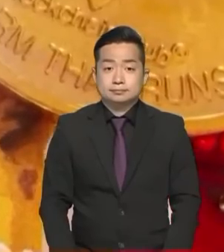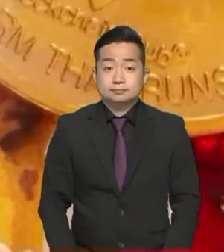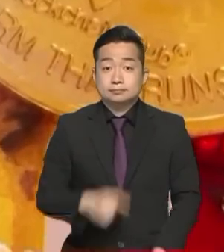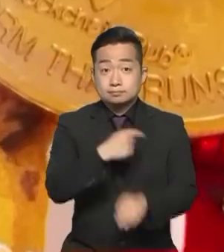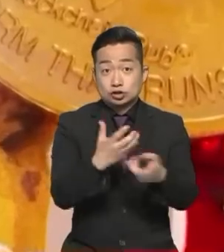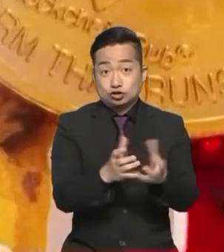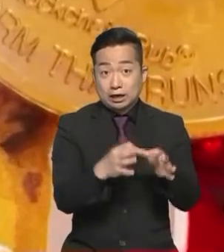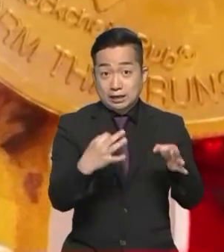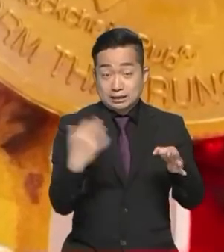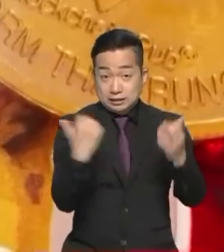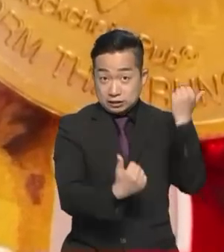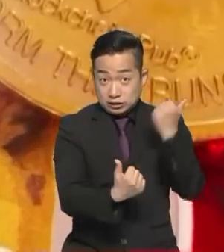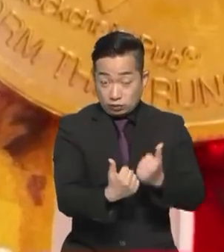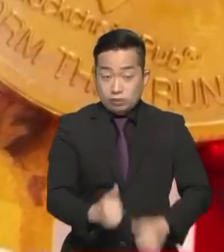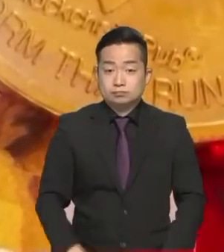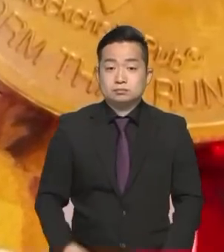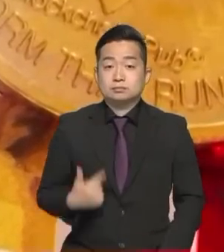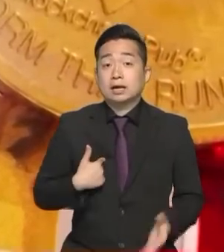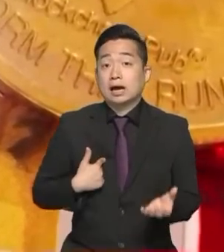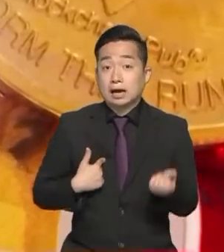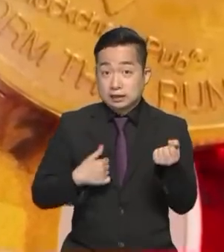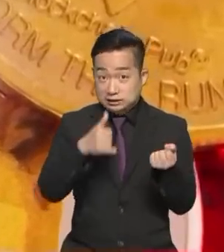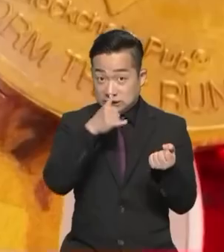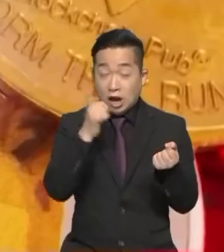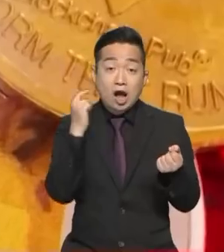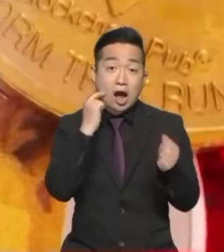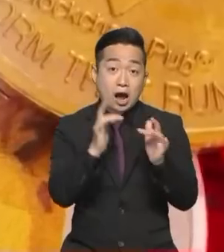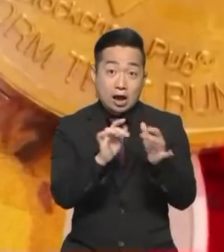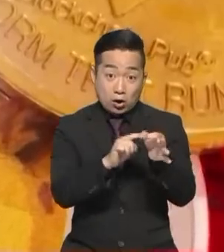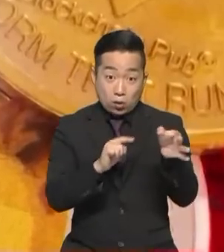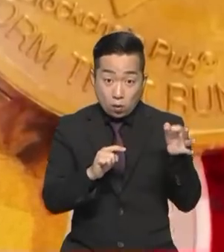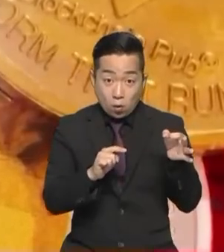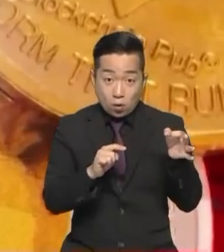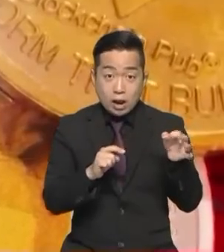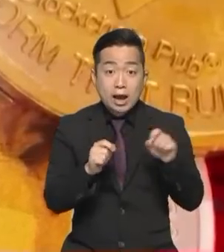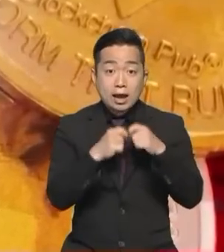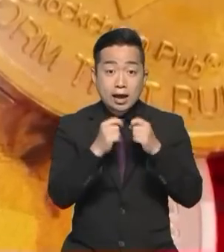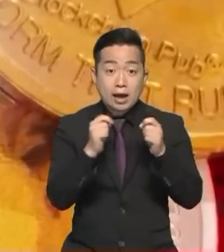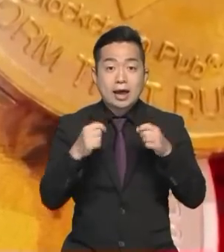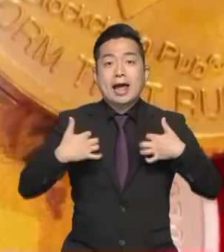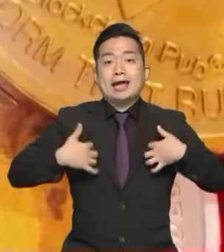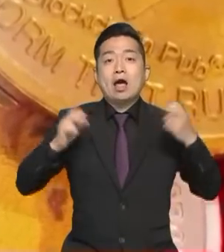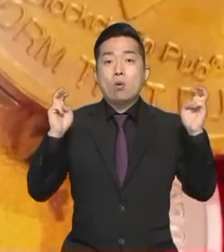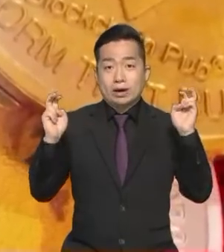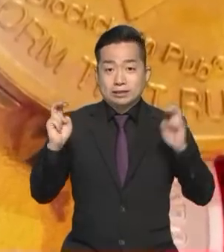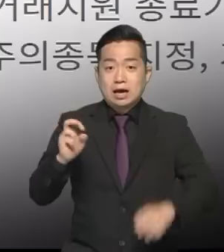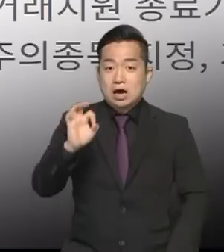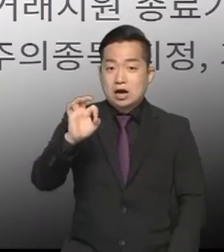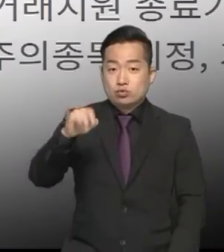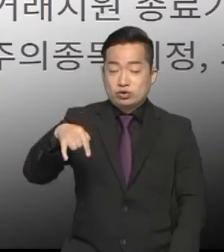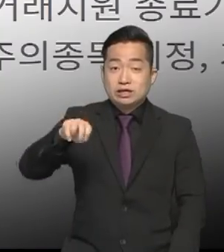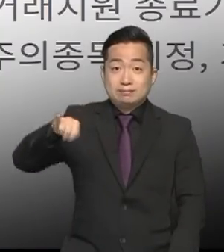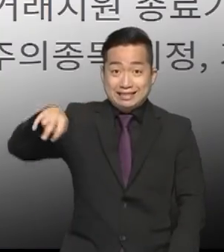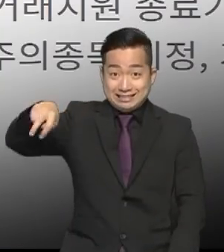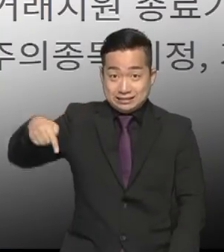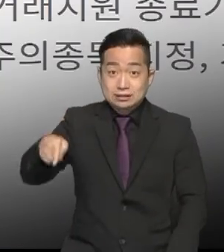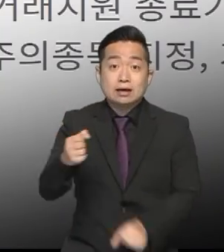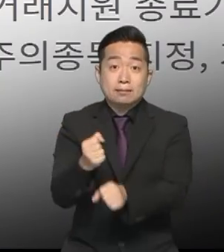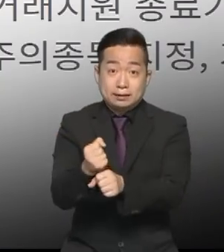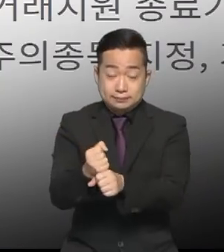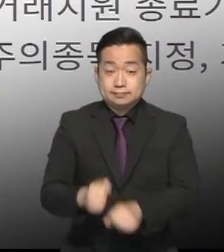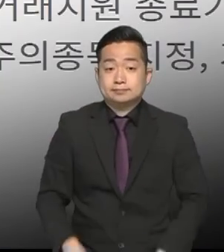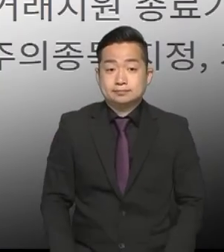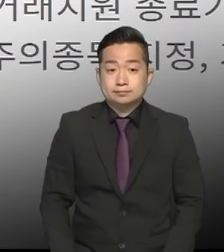민주당 김남국 의원이 보유했던 것으로 알려진 가상화폐는 게임회사 위메이드가 만든 위믹스입니다. 지난해 12월